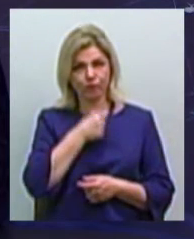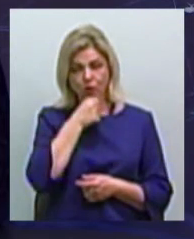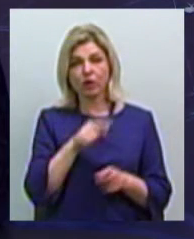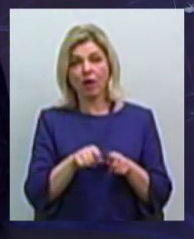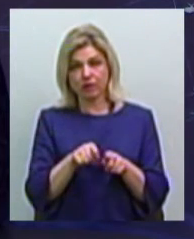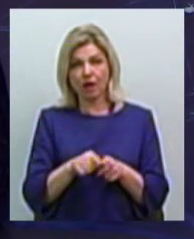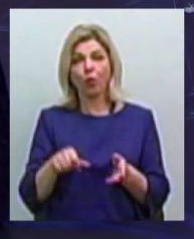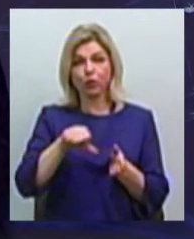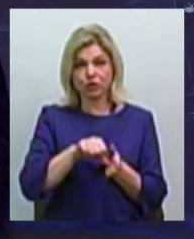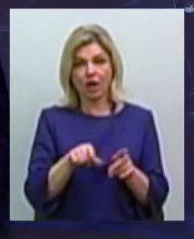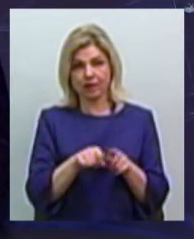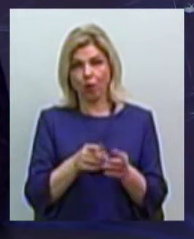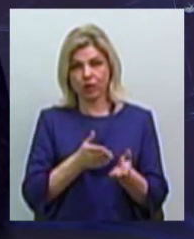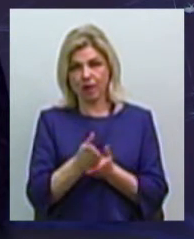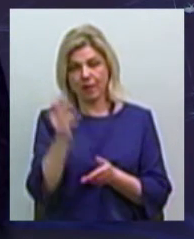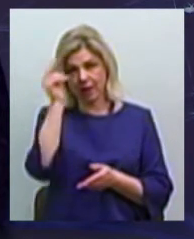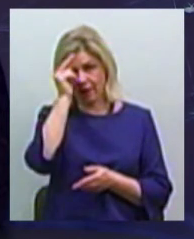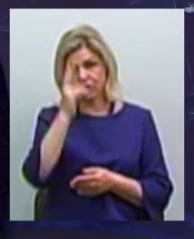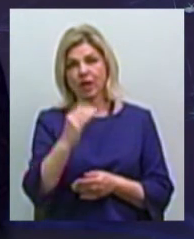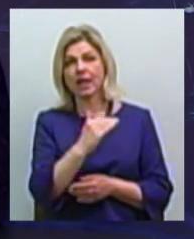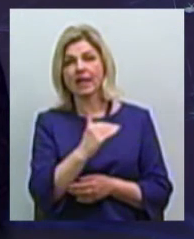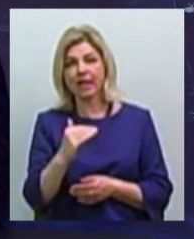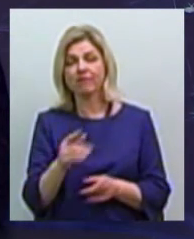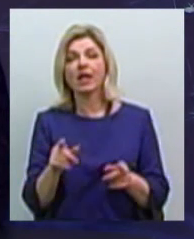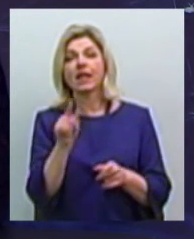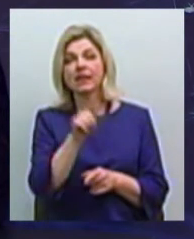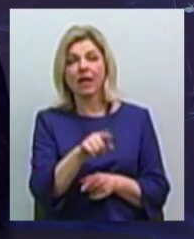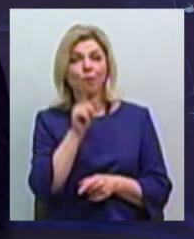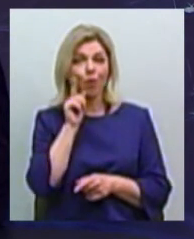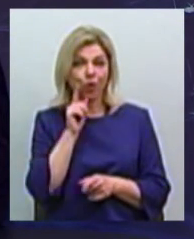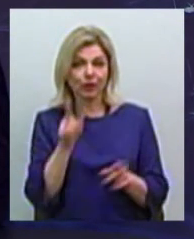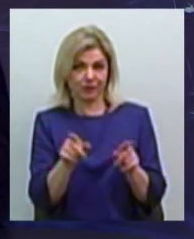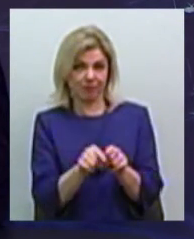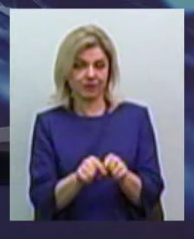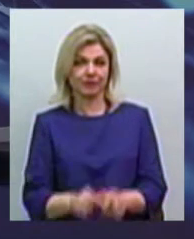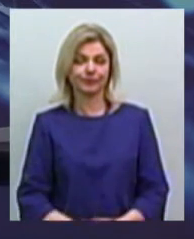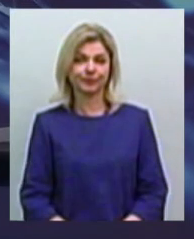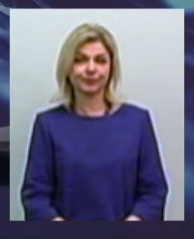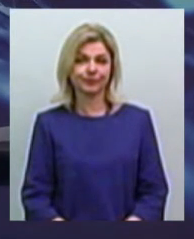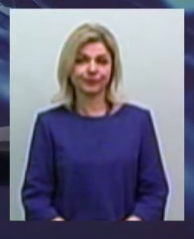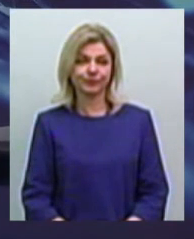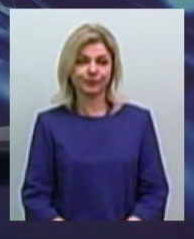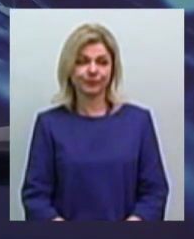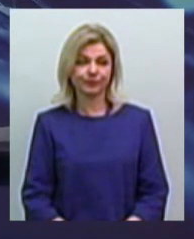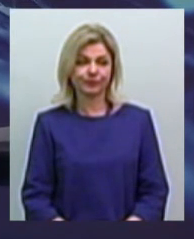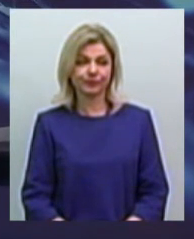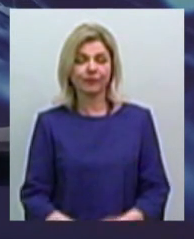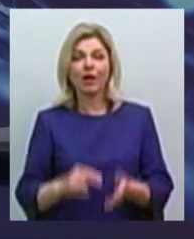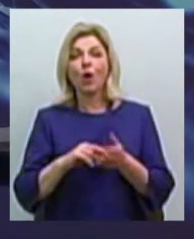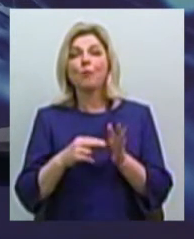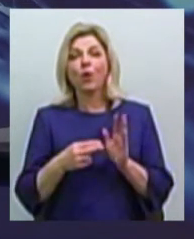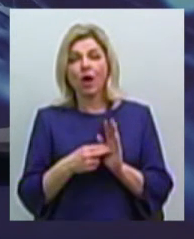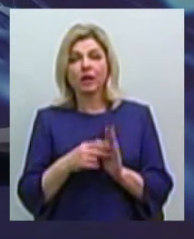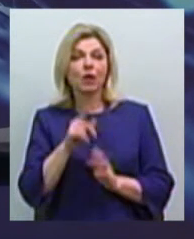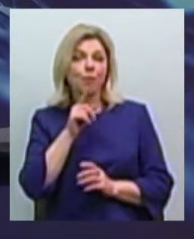цього інституту і проходять навчання на рівні з тією молоддю, яка також до нас долучилася. Тож, проєкт «Миколаївська